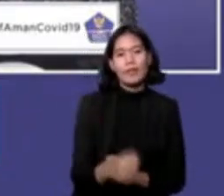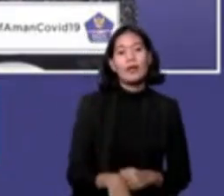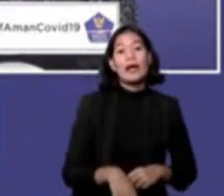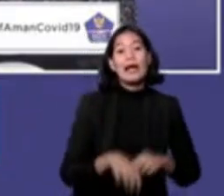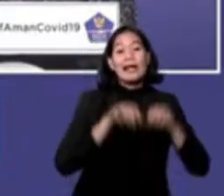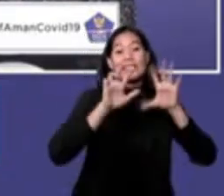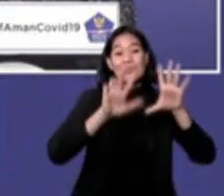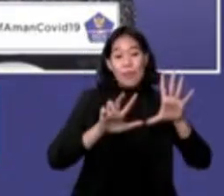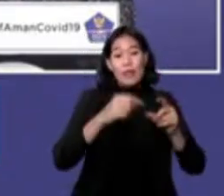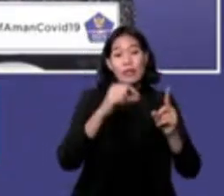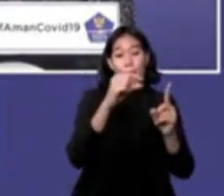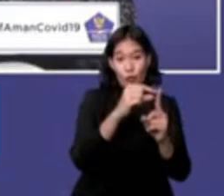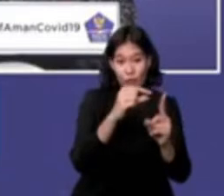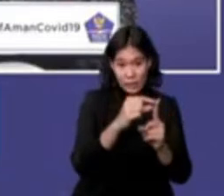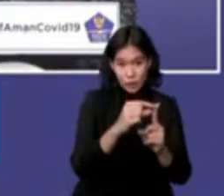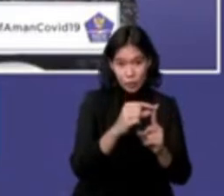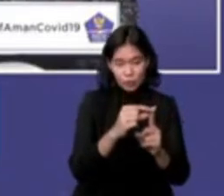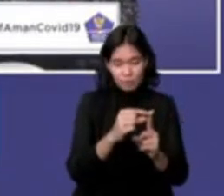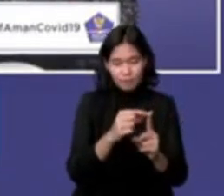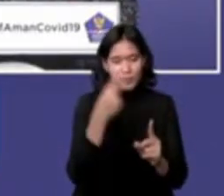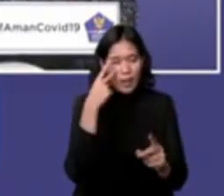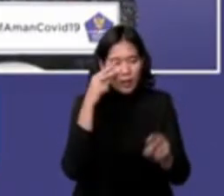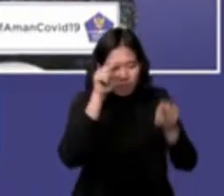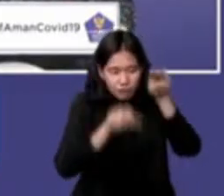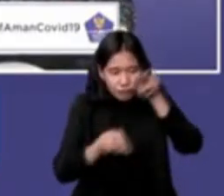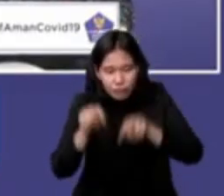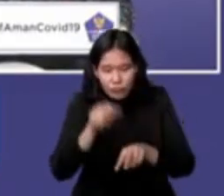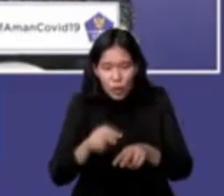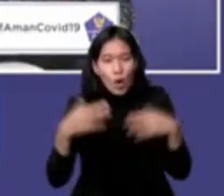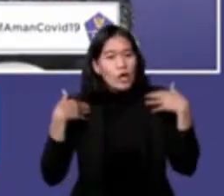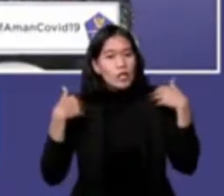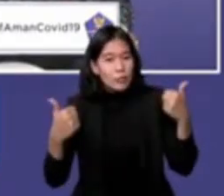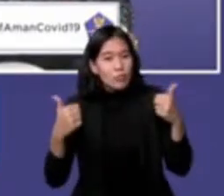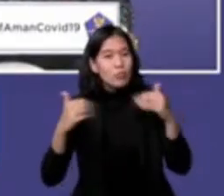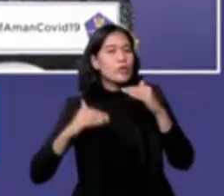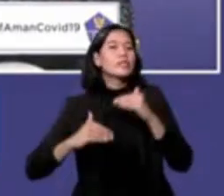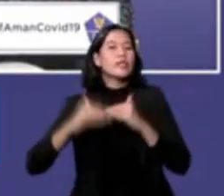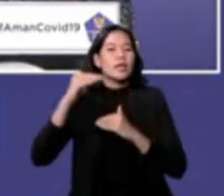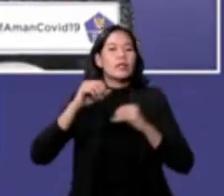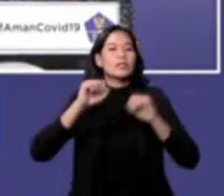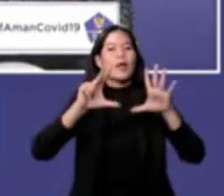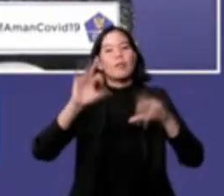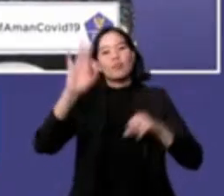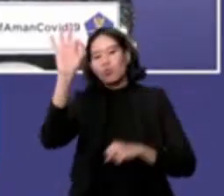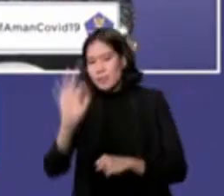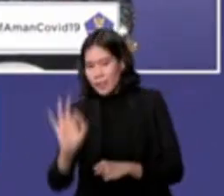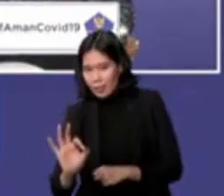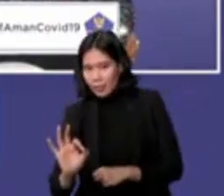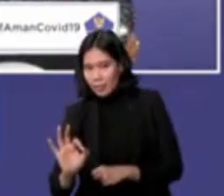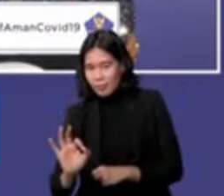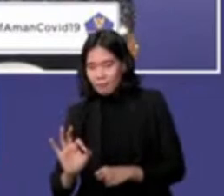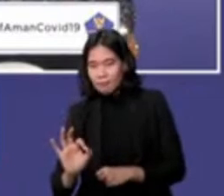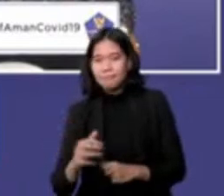Ada 9 provinsi yang kami analisa angka kesembuhannya sudah di atas